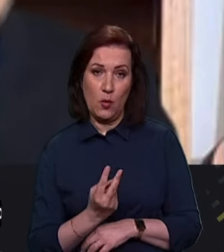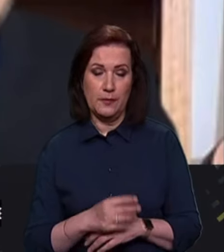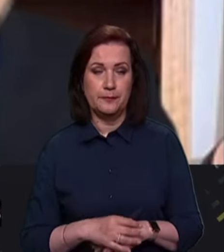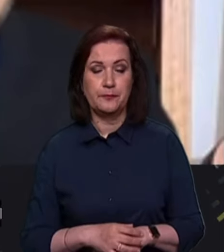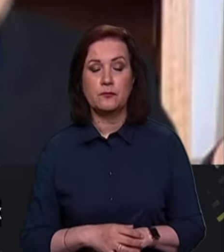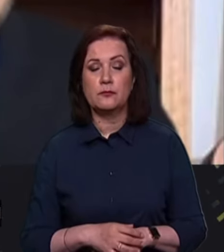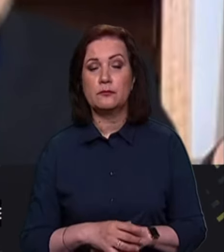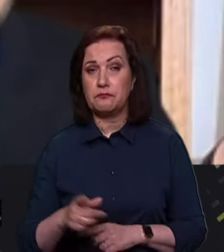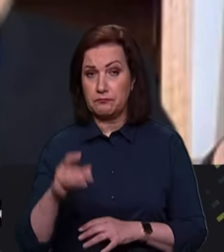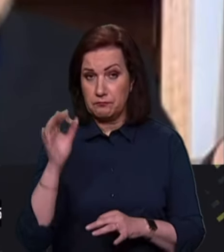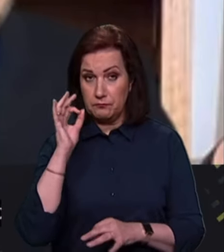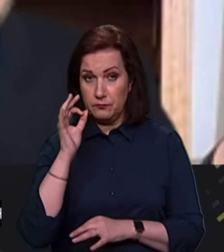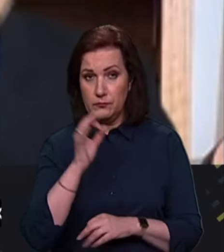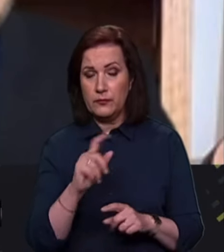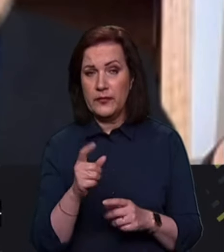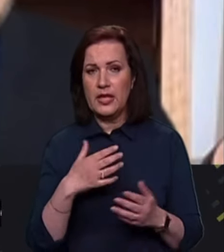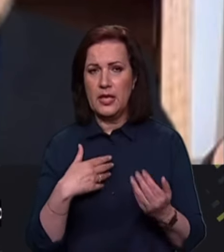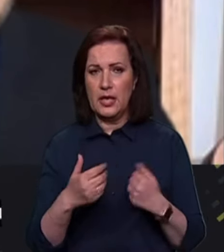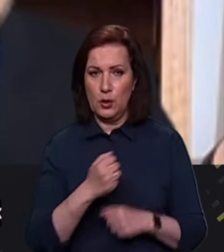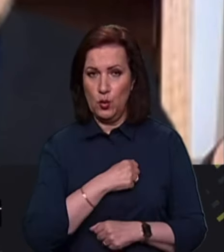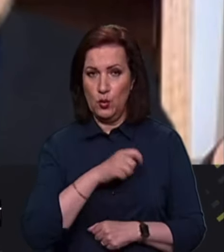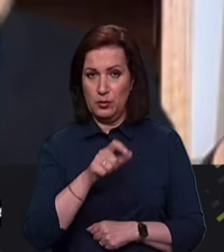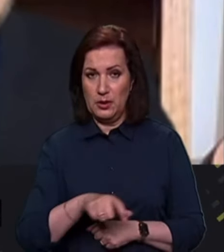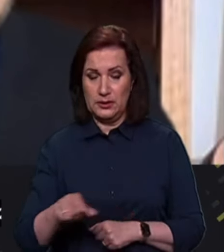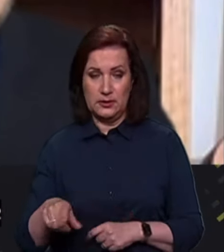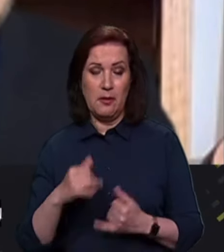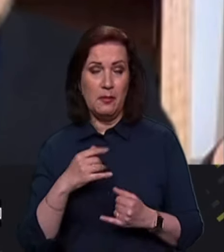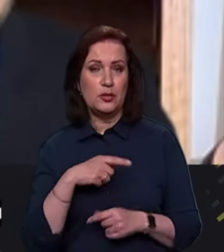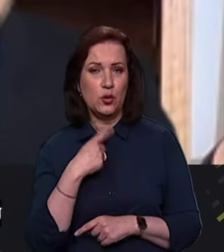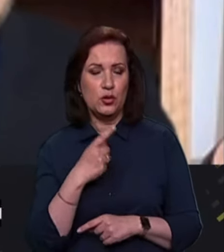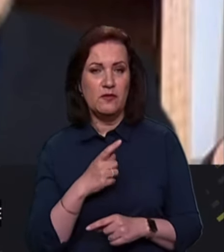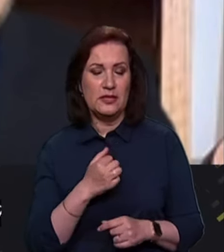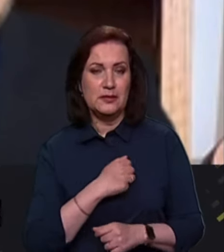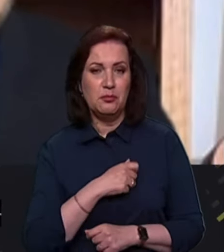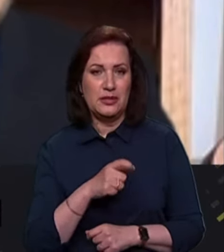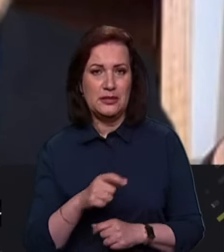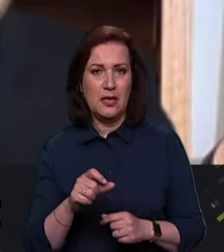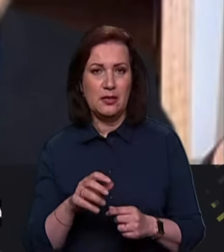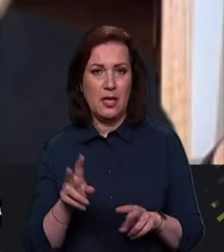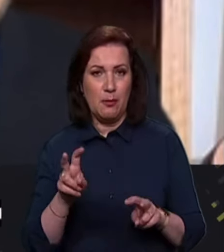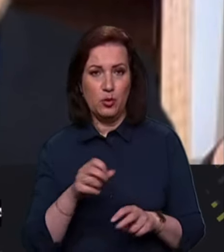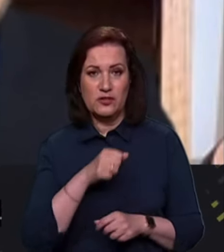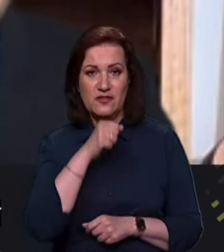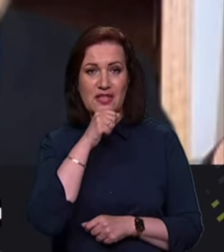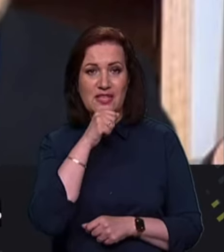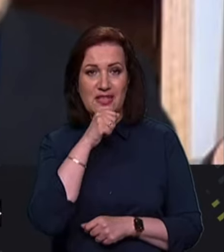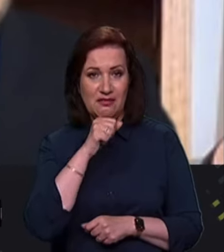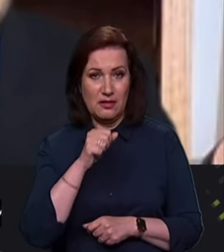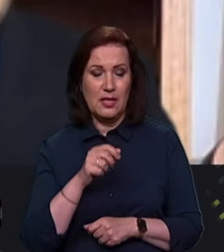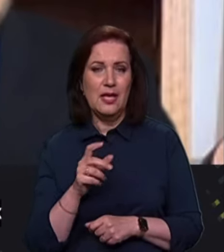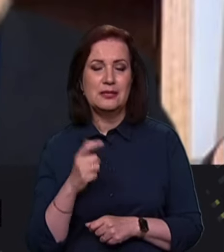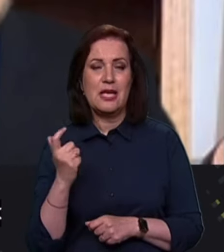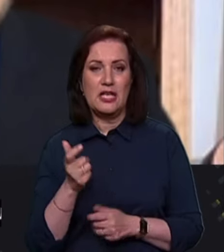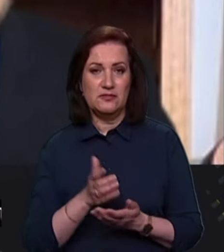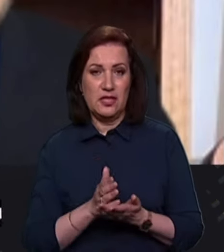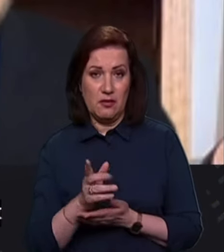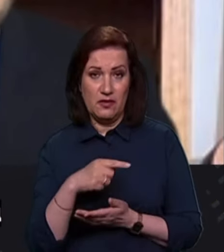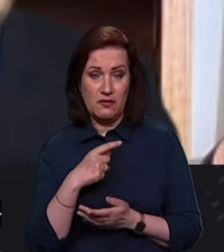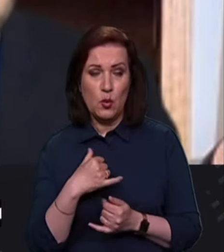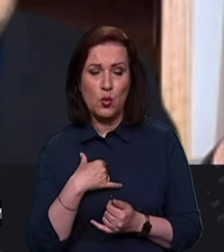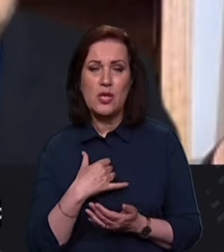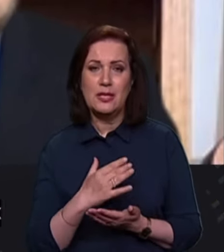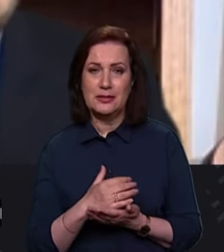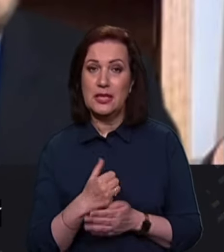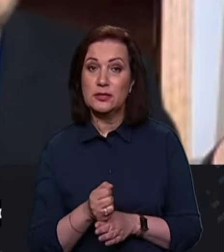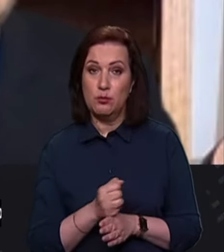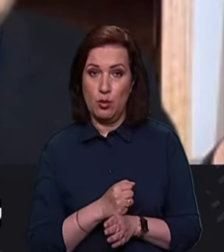але ви згадали про те, як реагують бійці. Ми сьогодні говорили з бійцем на позивний «Дід» з харківського напрямку. От він говорить, у нас